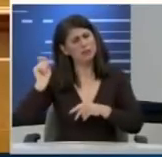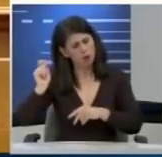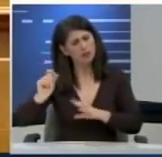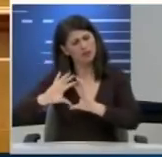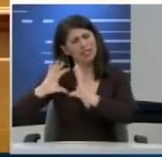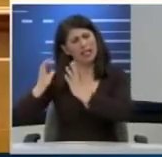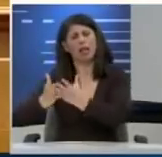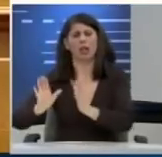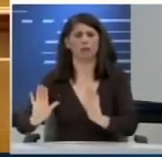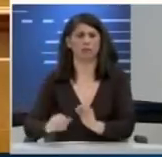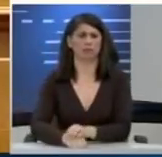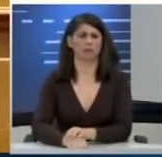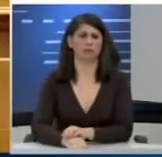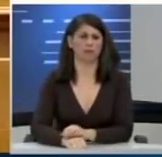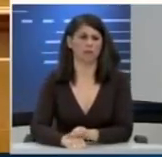συνολικά.